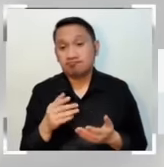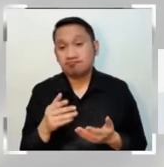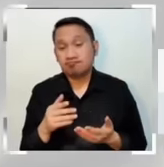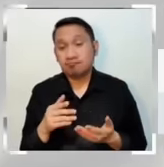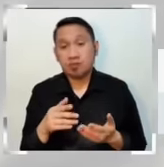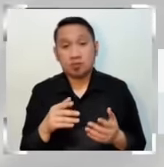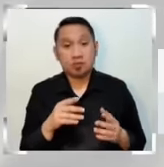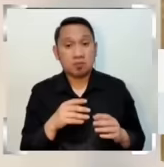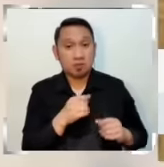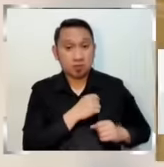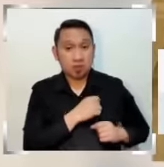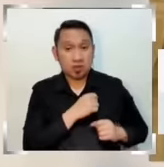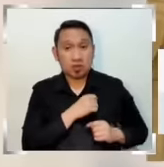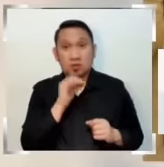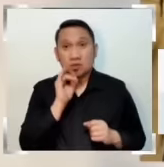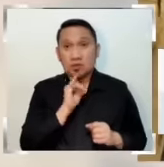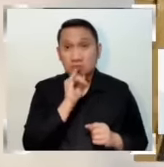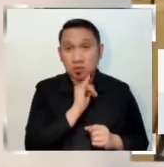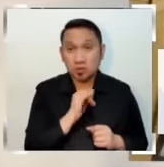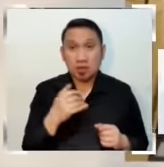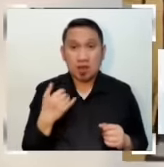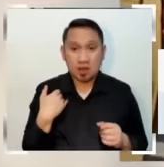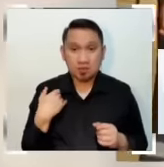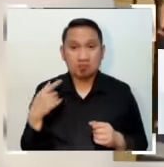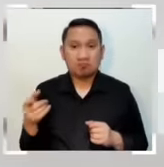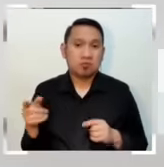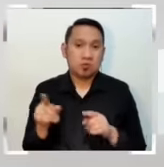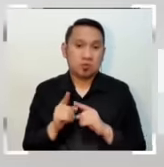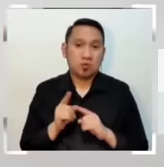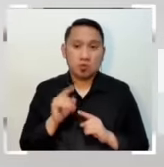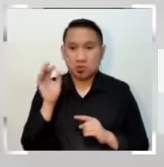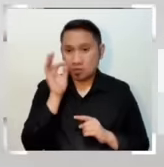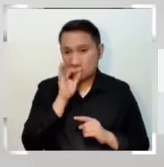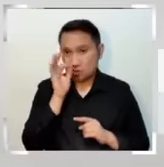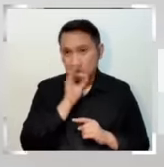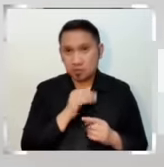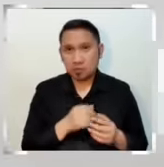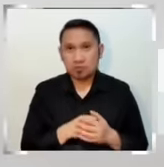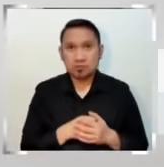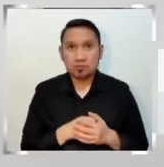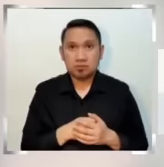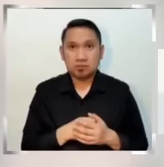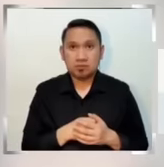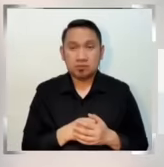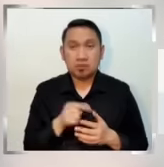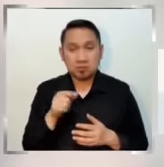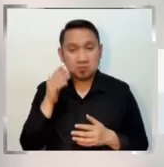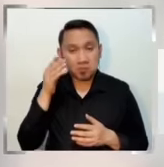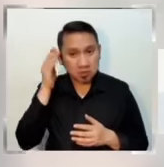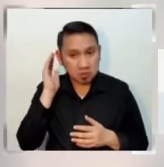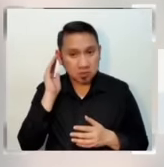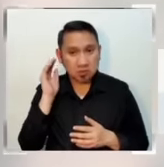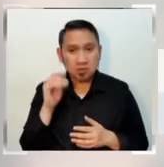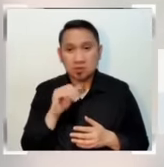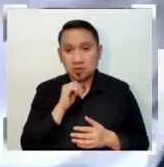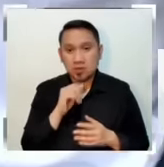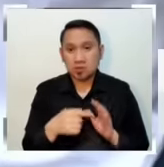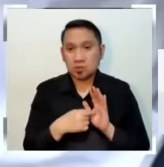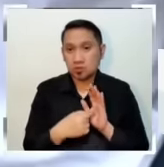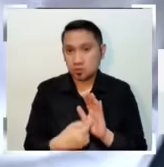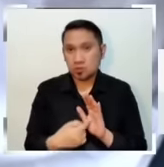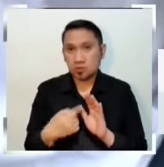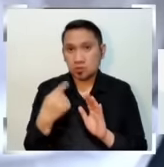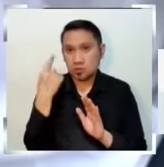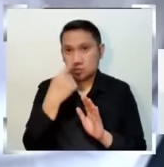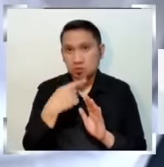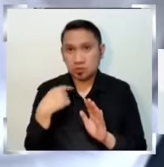ngayon, ang ilang may dugong Pinoy na lumalaban sa front lines sa kanilang hiling. Di na namin ipapakita ang kanilang